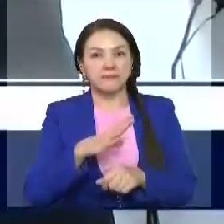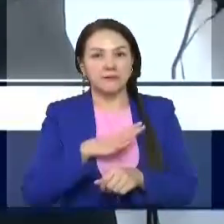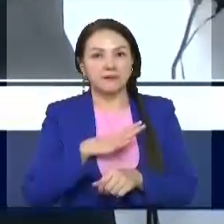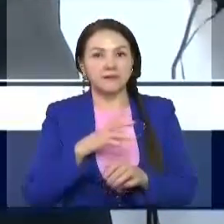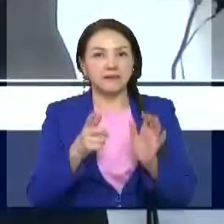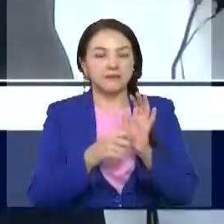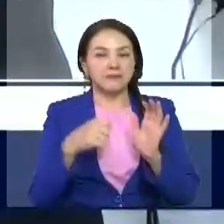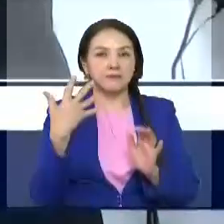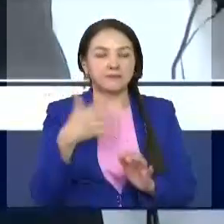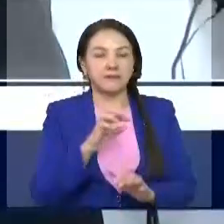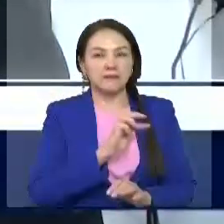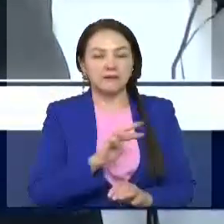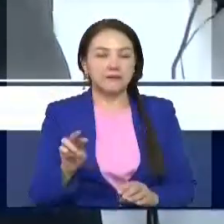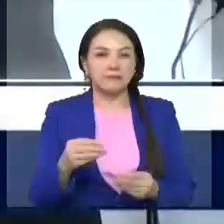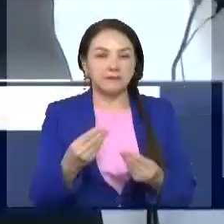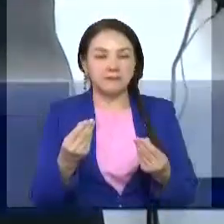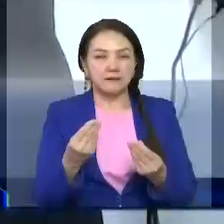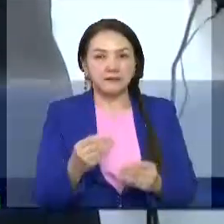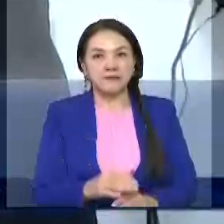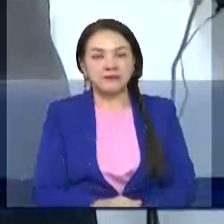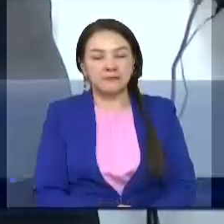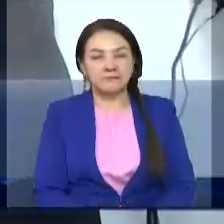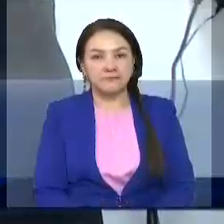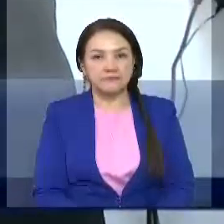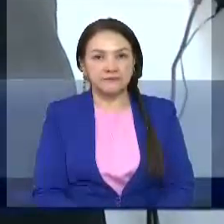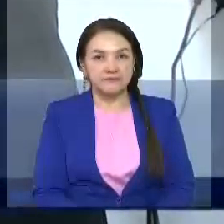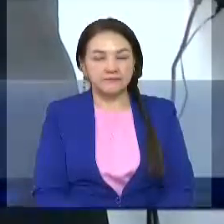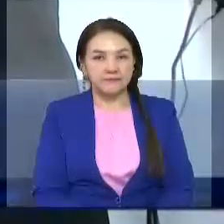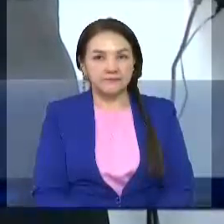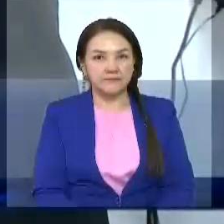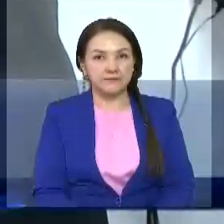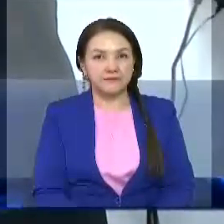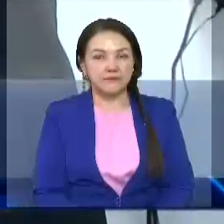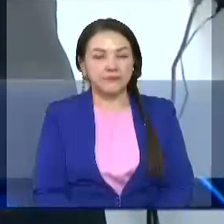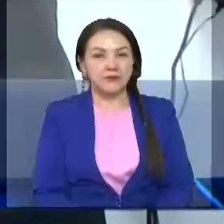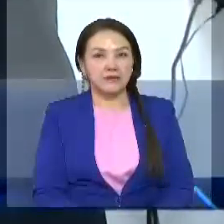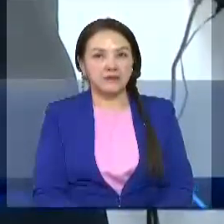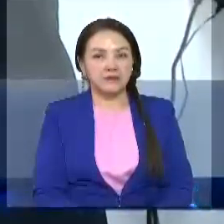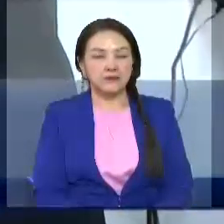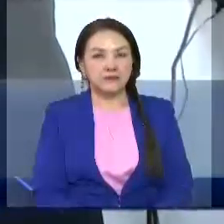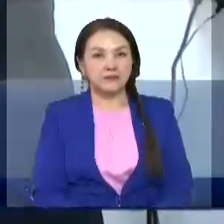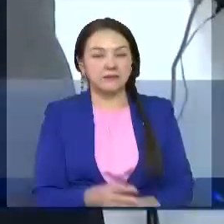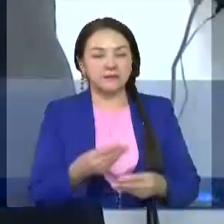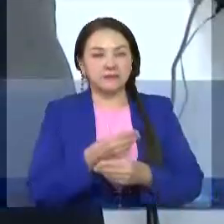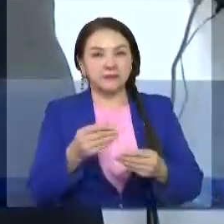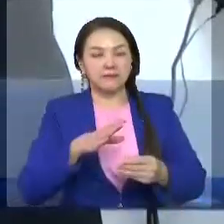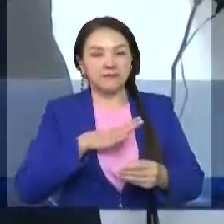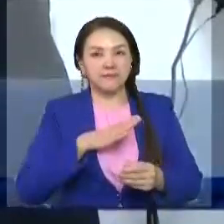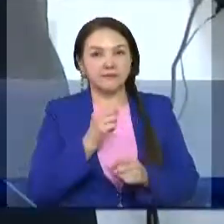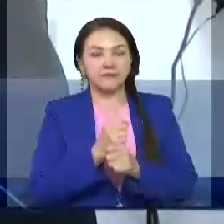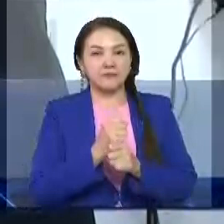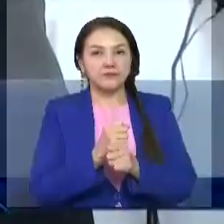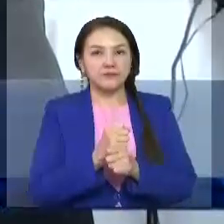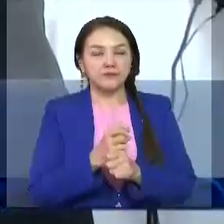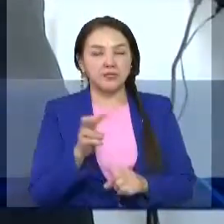где-то около 750 мл тенге то есть послед как последняя оплата мы произвели е